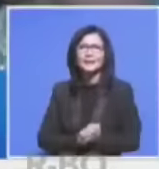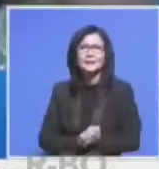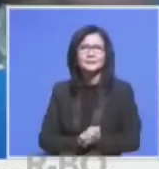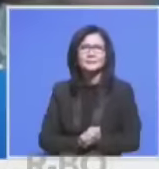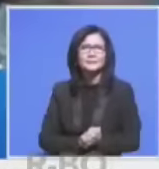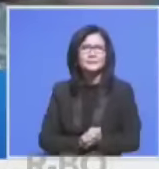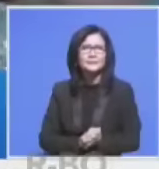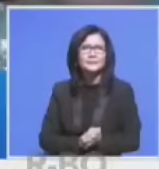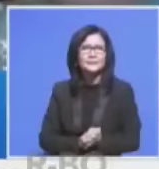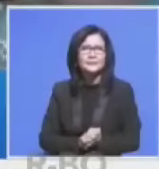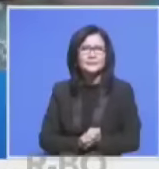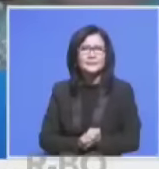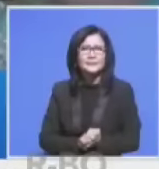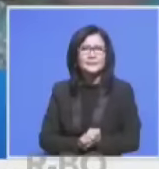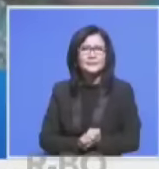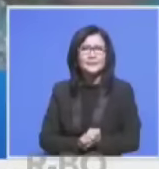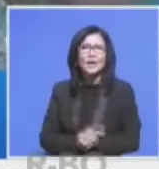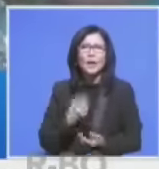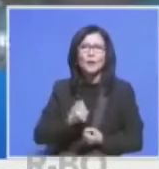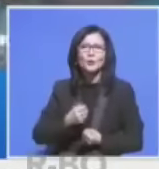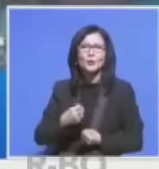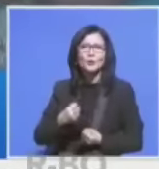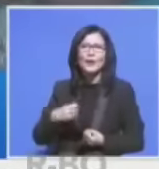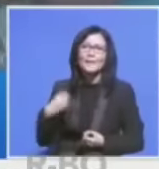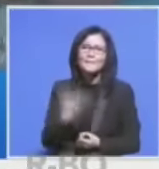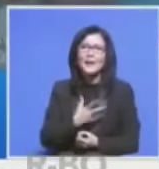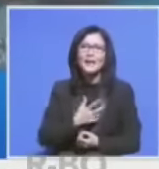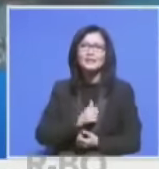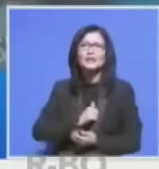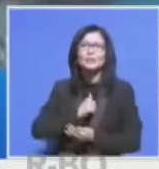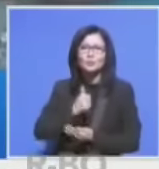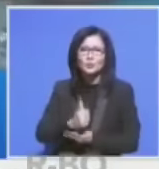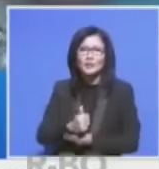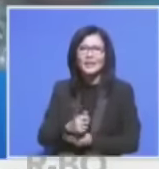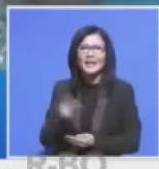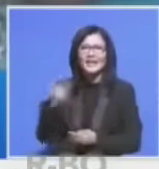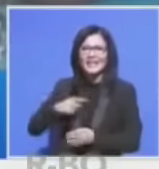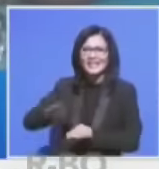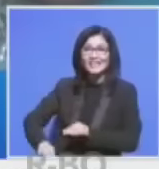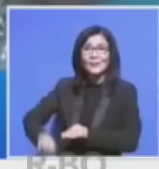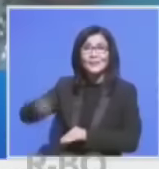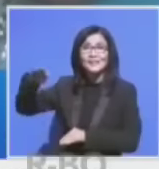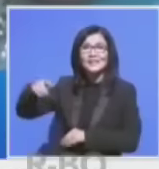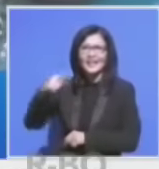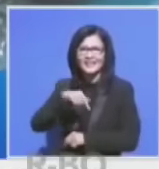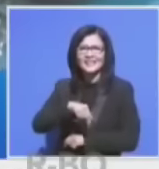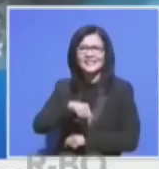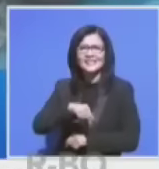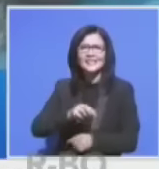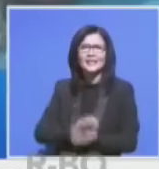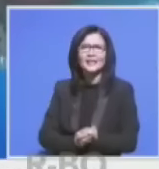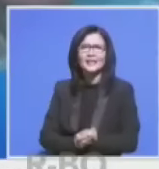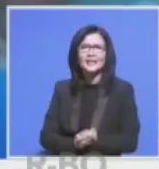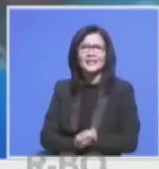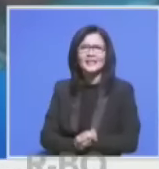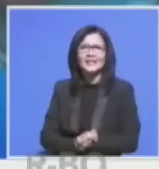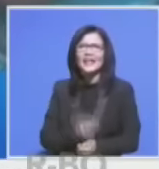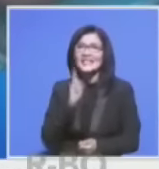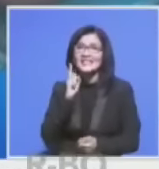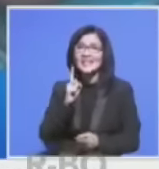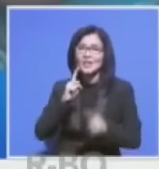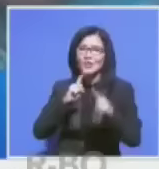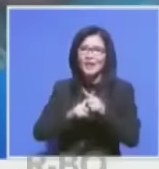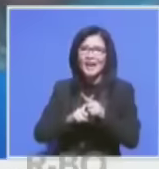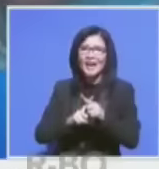Jadi karena untuk balas budi juga karena kita dari lahir dari kecil di sini di Binuang. Jadi untuk sekali seumur hidup